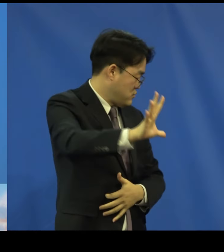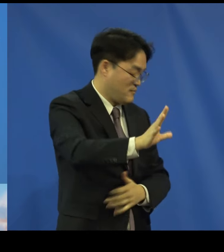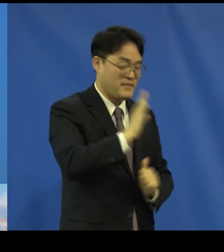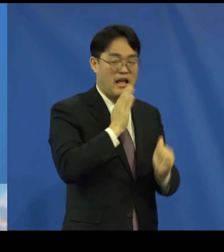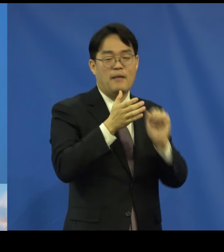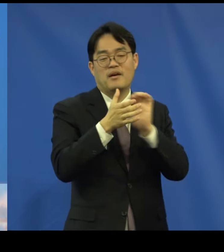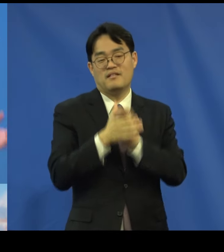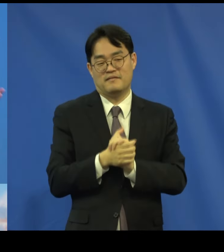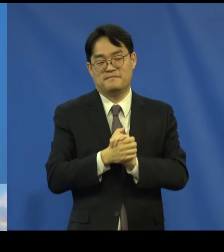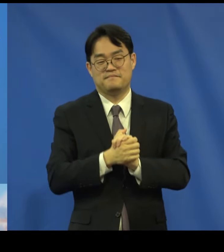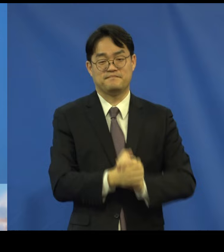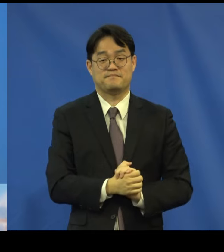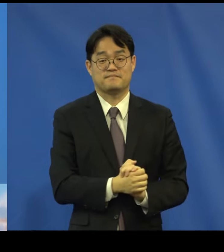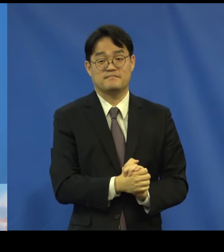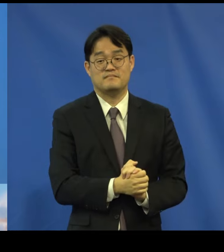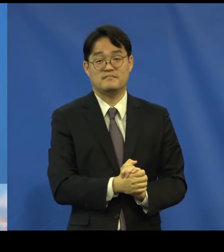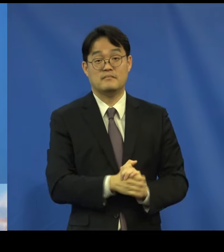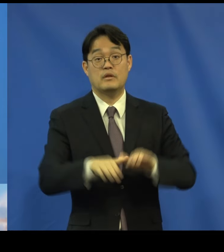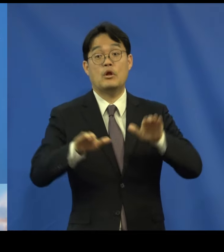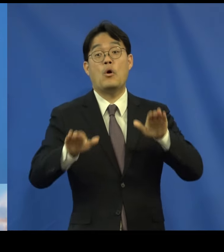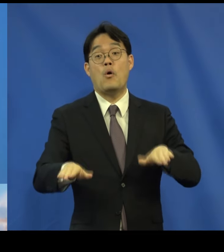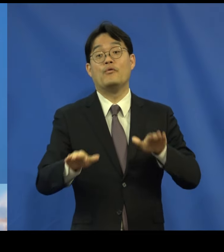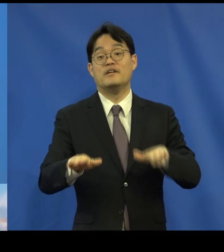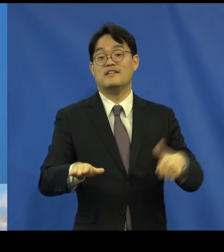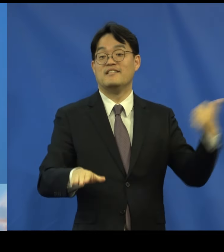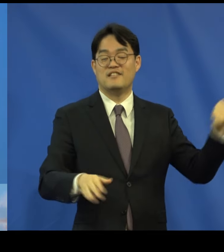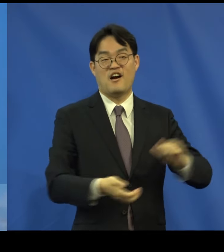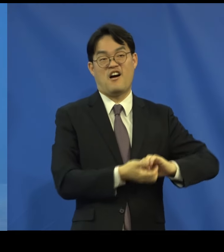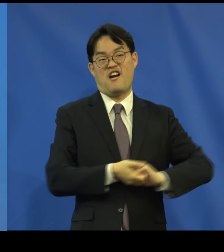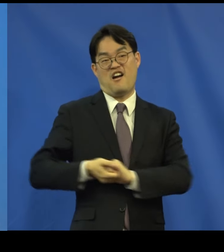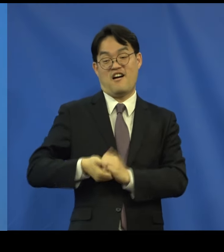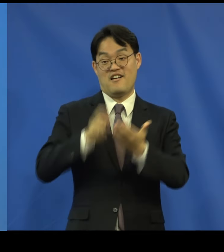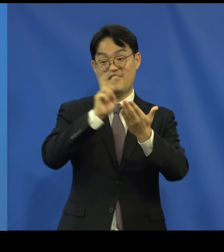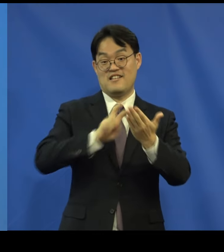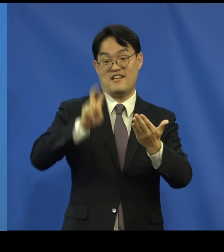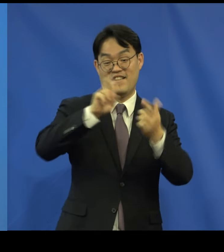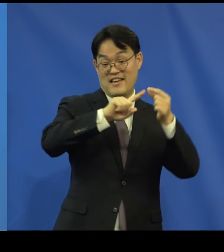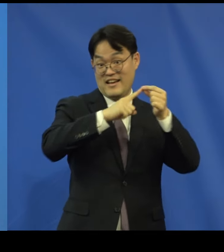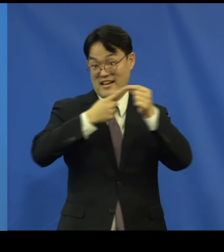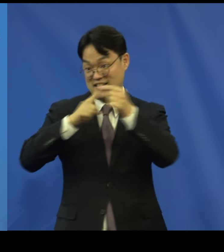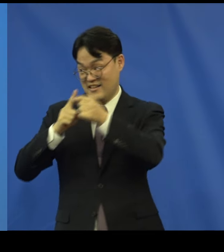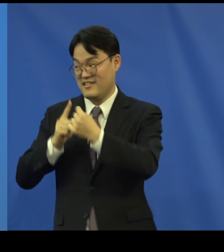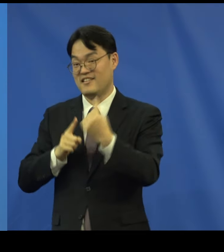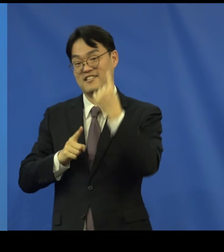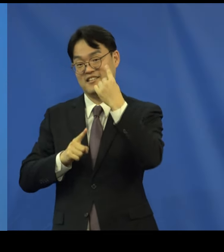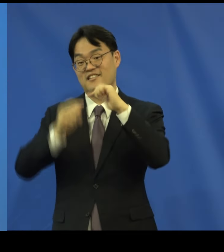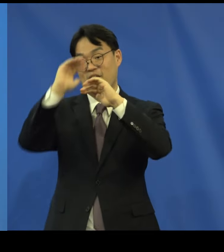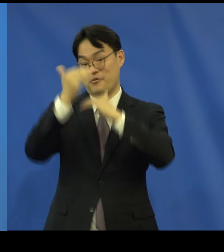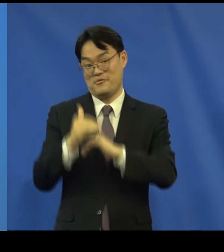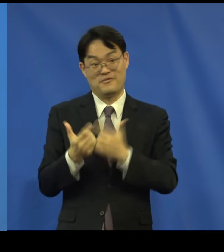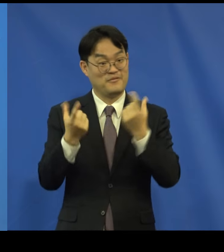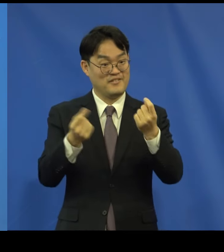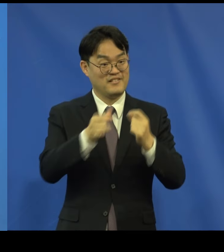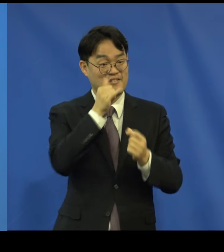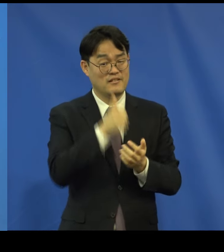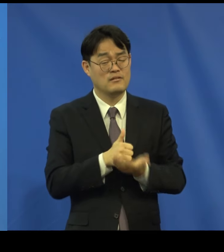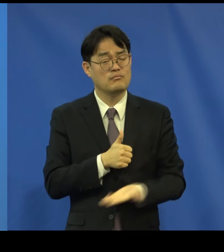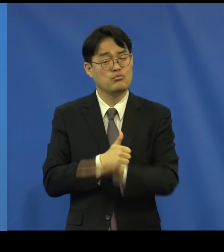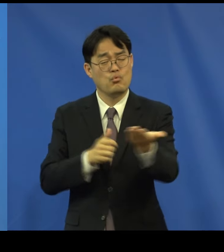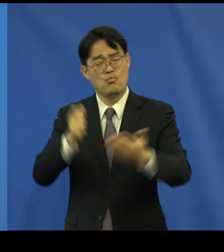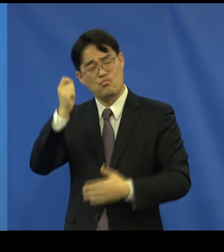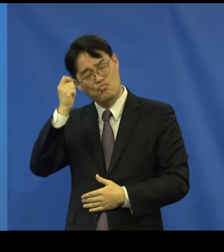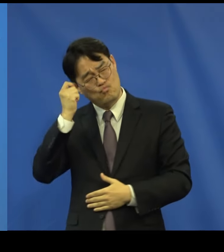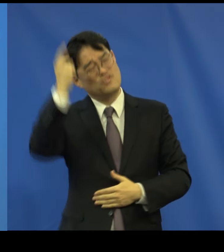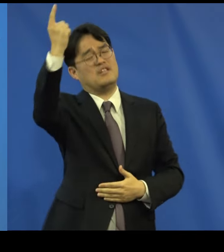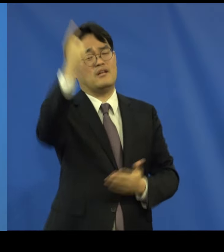아멘. 오늘 뭐 성가대하고 딱 맞췄어요, 그죠? 오늘 가사에 이 구절이 있더라고요. 위대한 선포입니다.